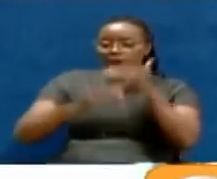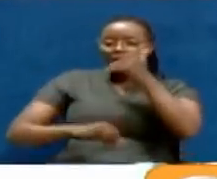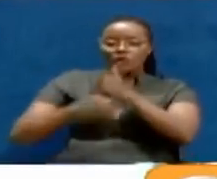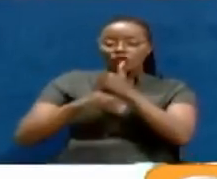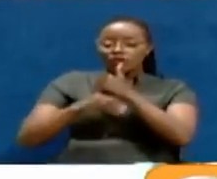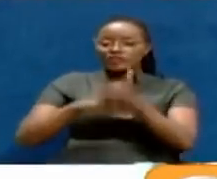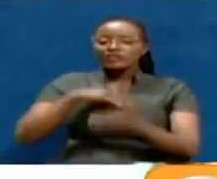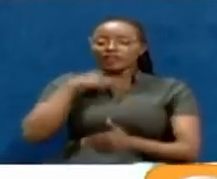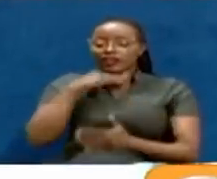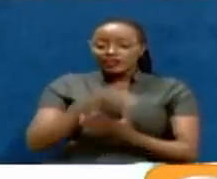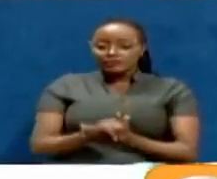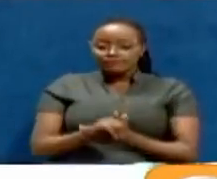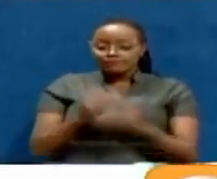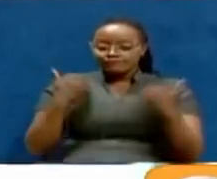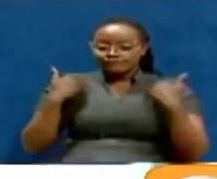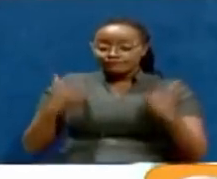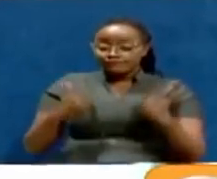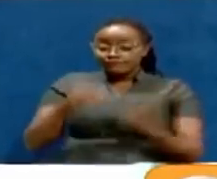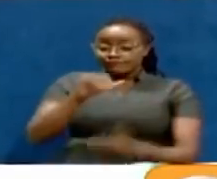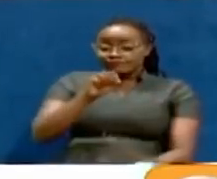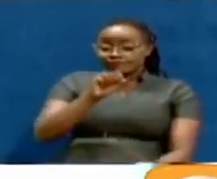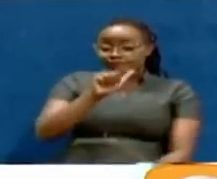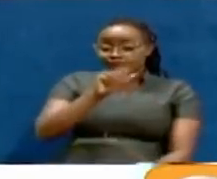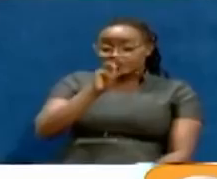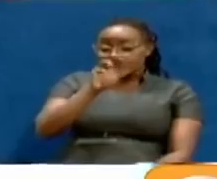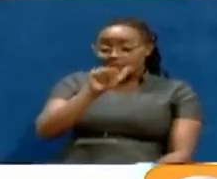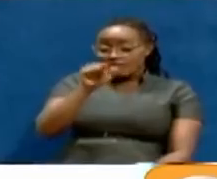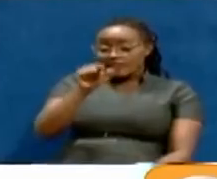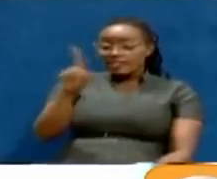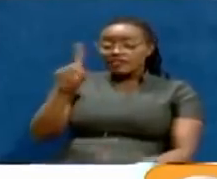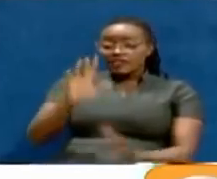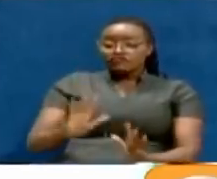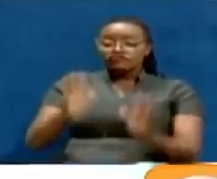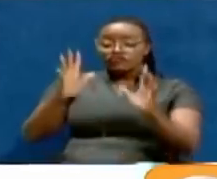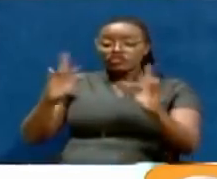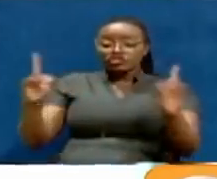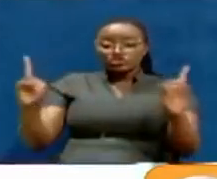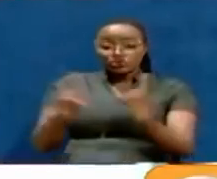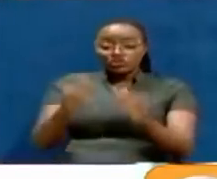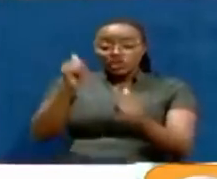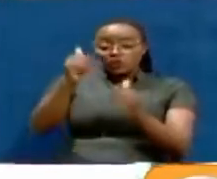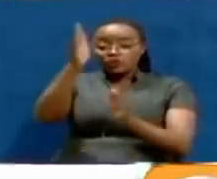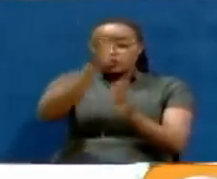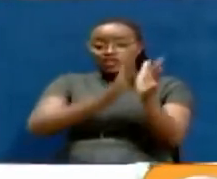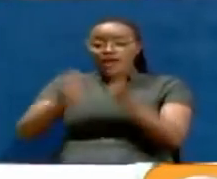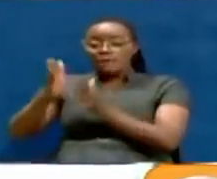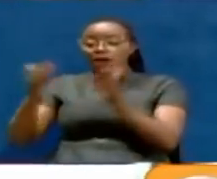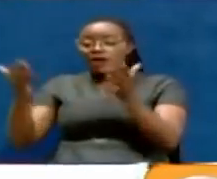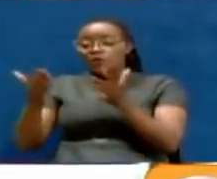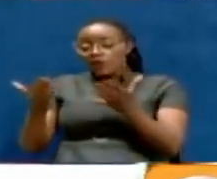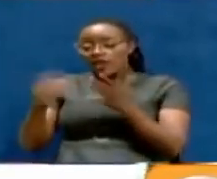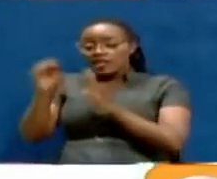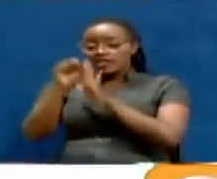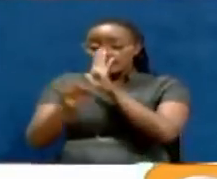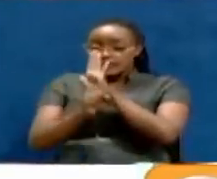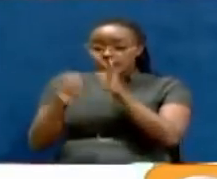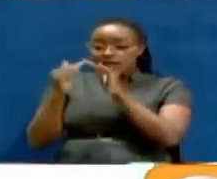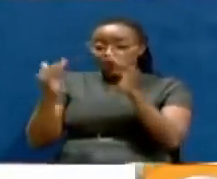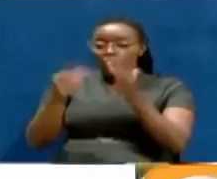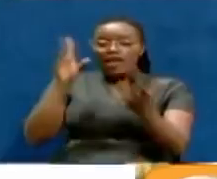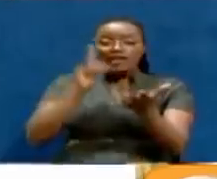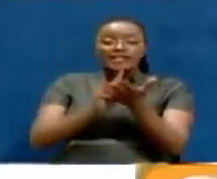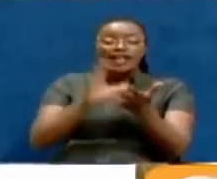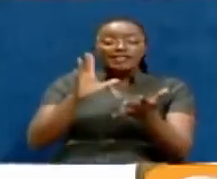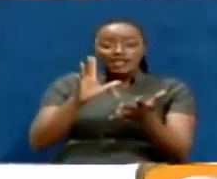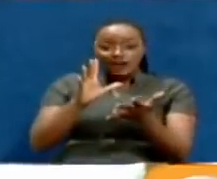Mimi Samia Suluhu Hassan. Ilikuwa sherehe fupi iliyoandaliwa katika ikulu ya rais Dar es